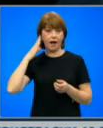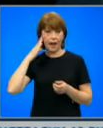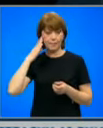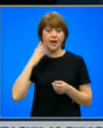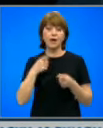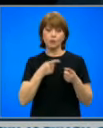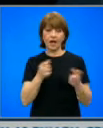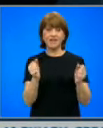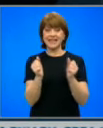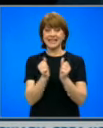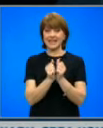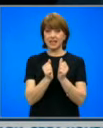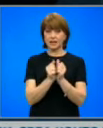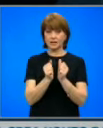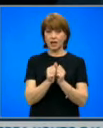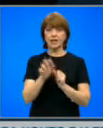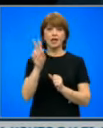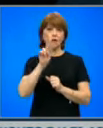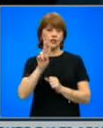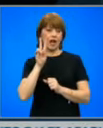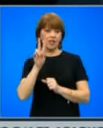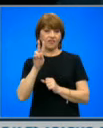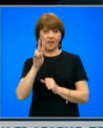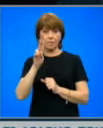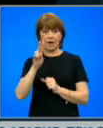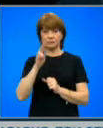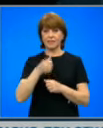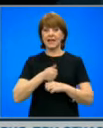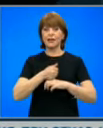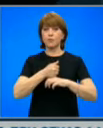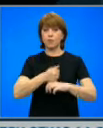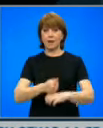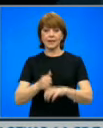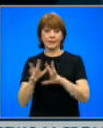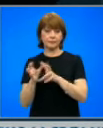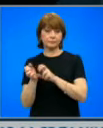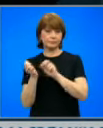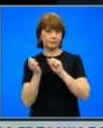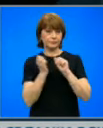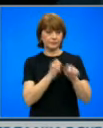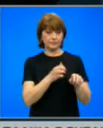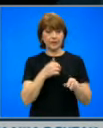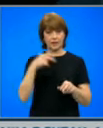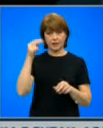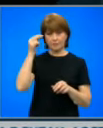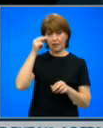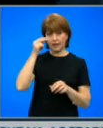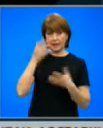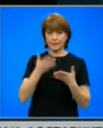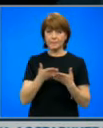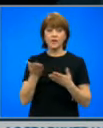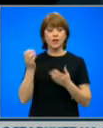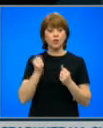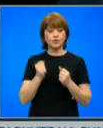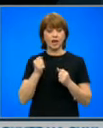бе задържан, а двама руски дипломати бяха експулсирани от България. Очакваме в утрешния ден българската прокуратура да